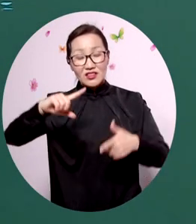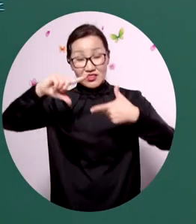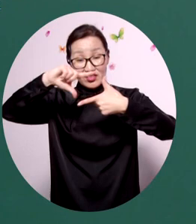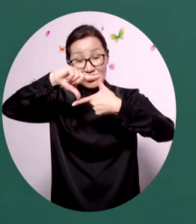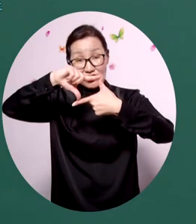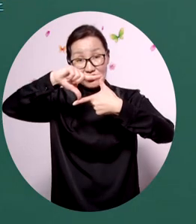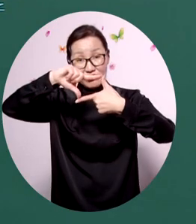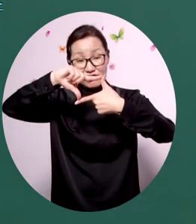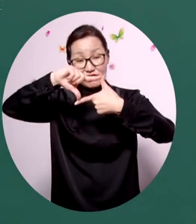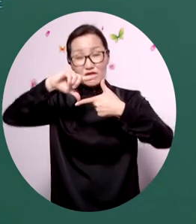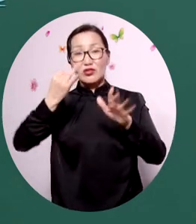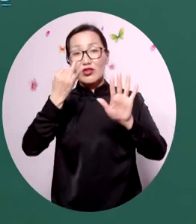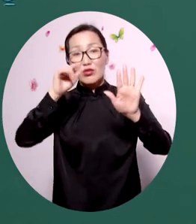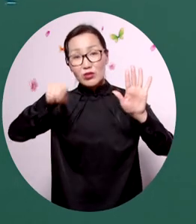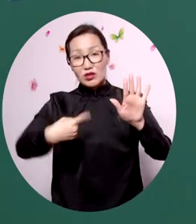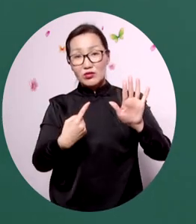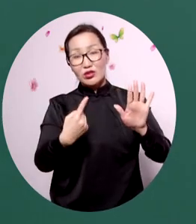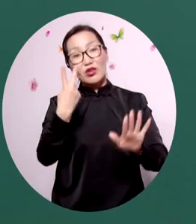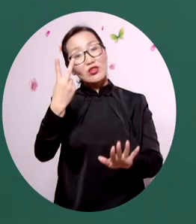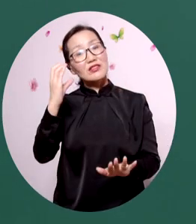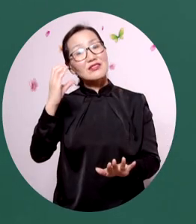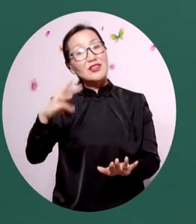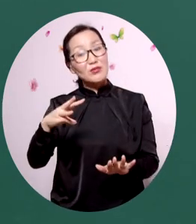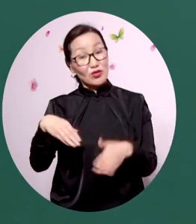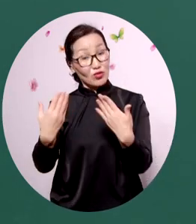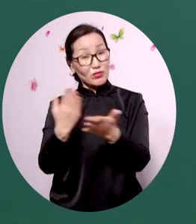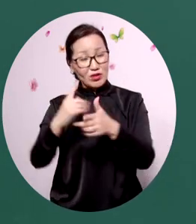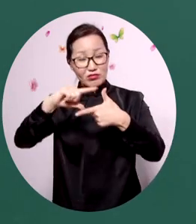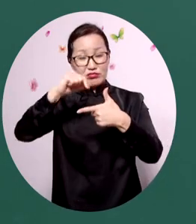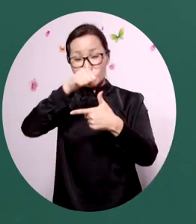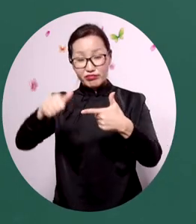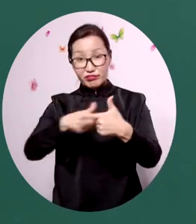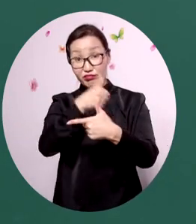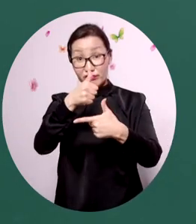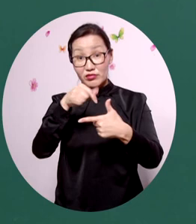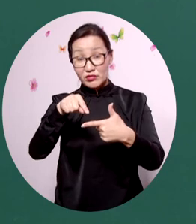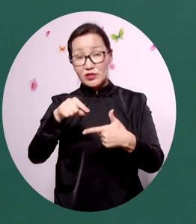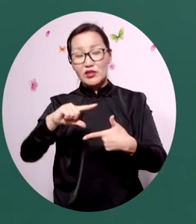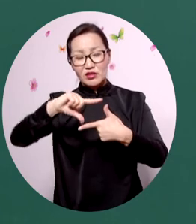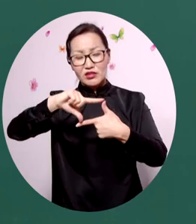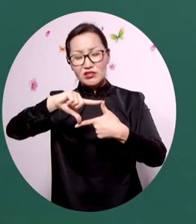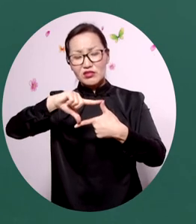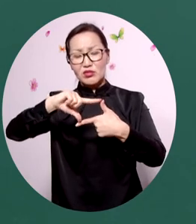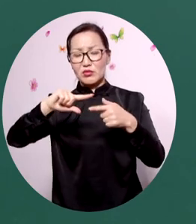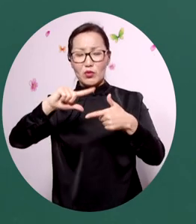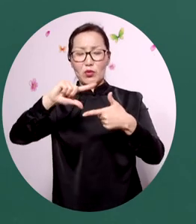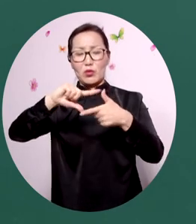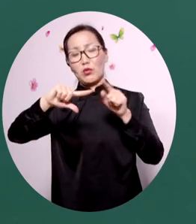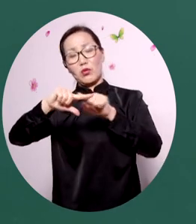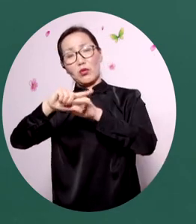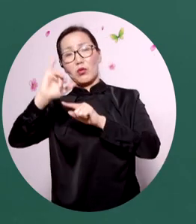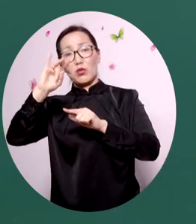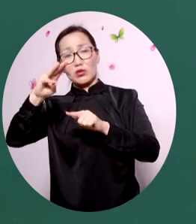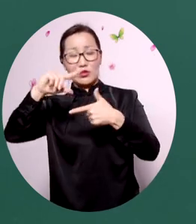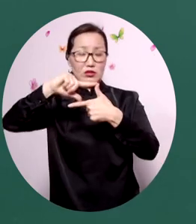тэгшинцгийн периметр нь 7 бүхэл 12 см гэж өгдсөн байна. Гэтэл тэгшинцгийн маань урт өргөн нь мэддэггүй